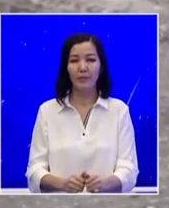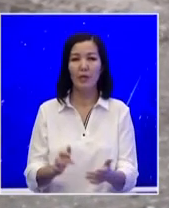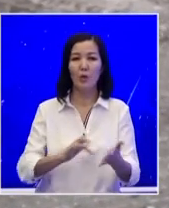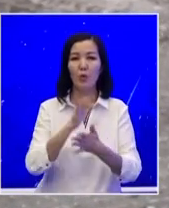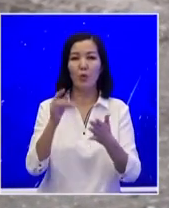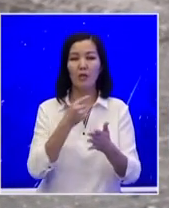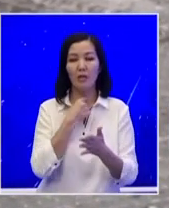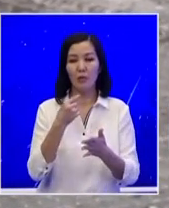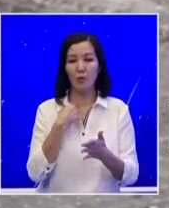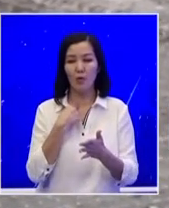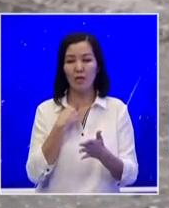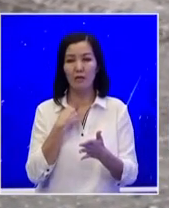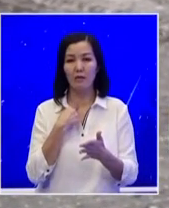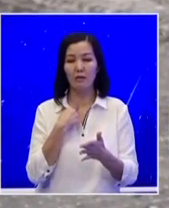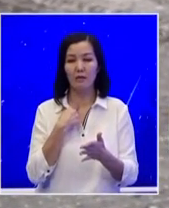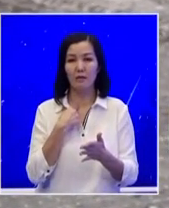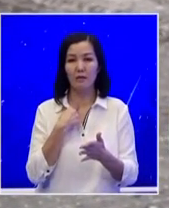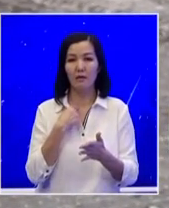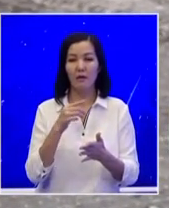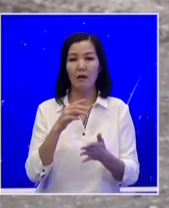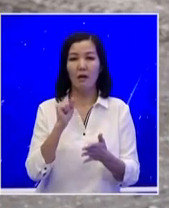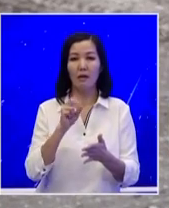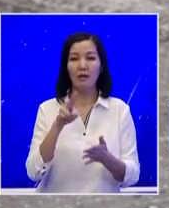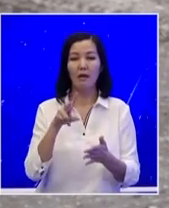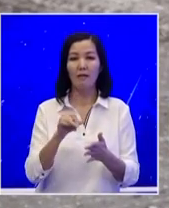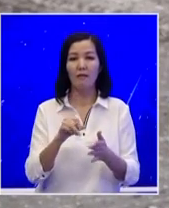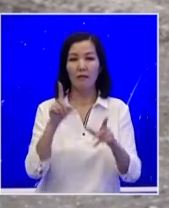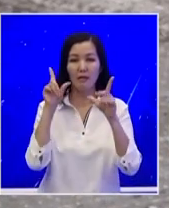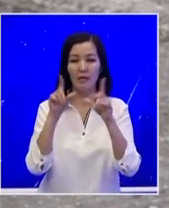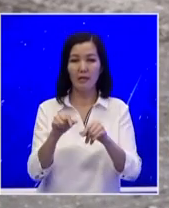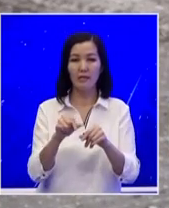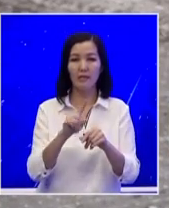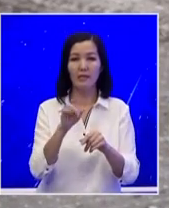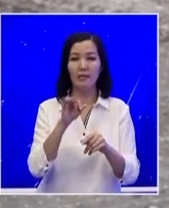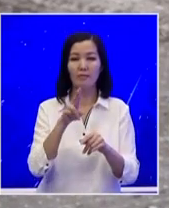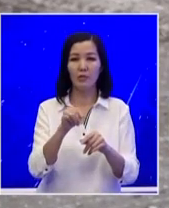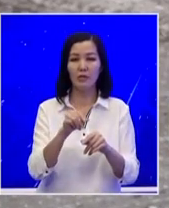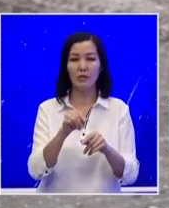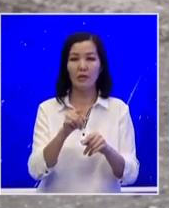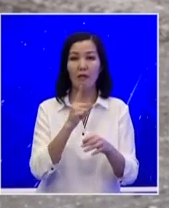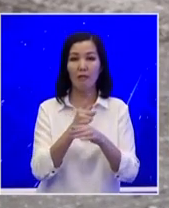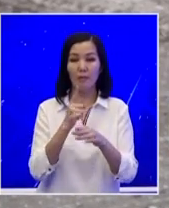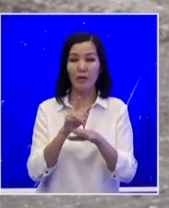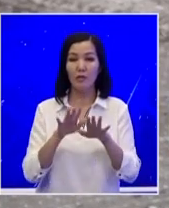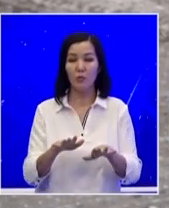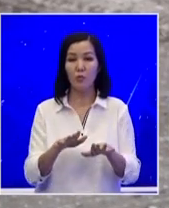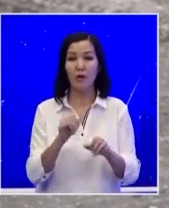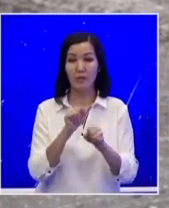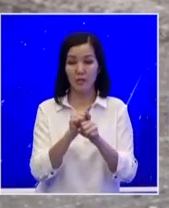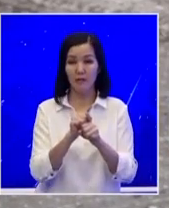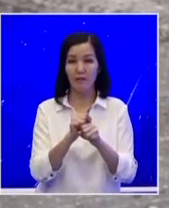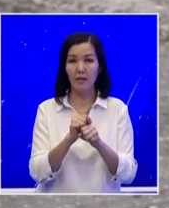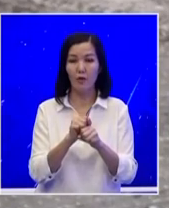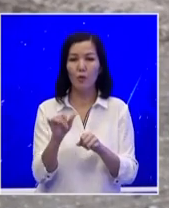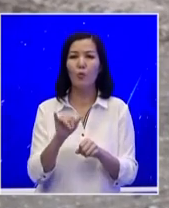Талдыкурган, в АКЛ, ездил за запчастями, ага. На посту остановили, сказали,